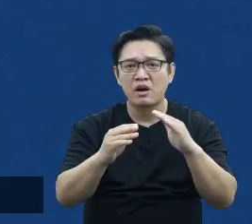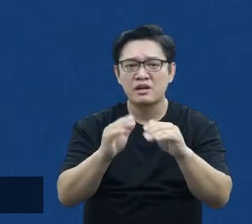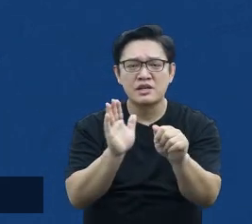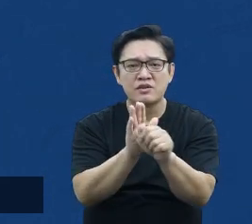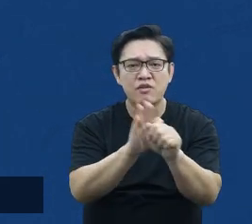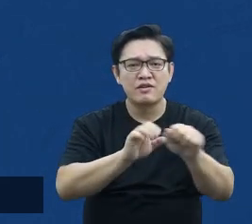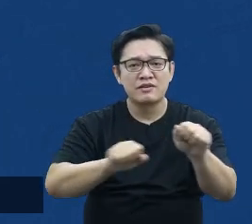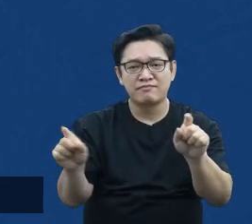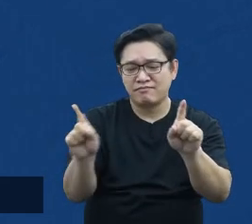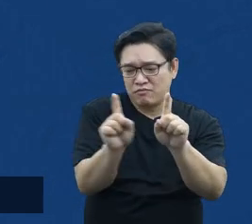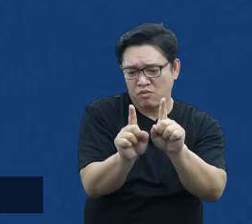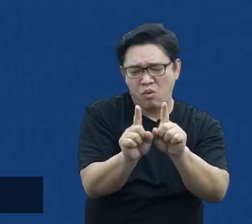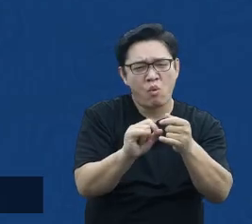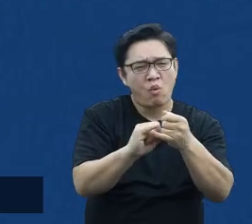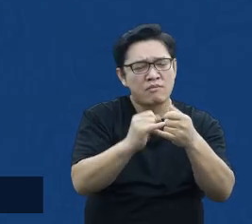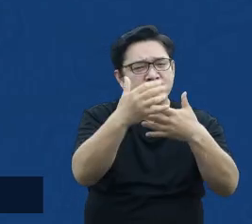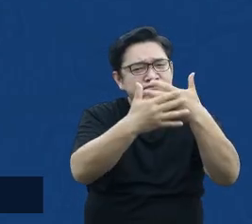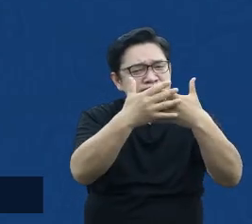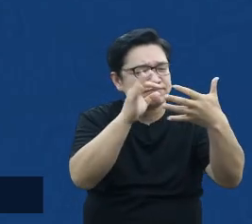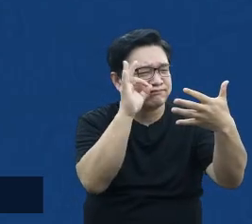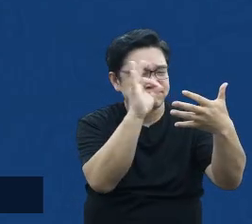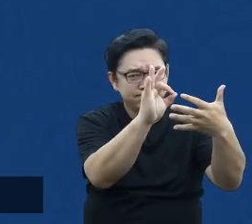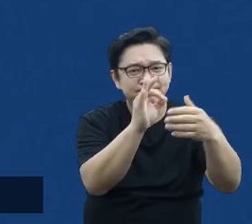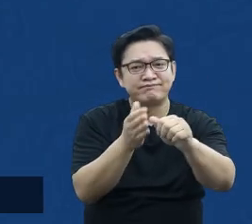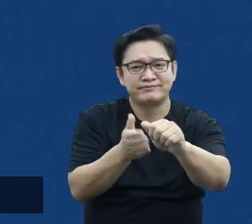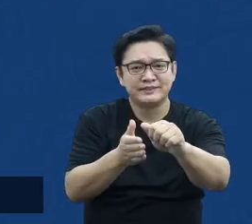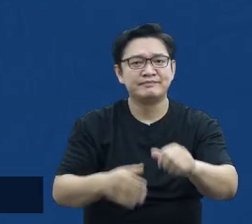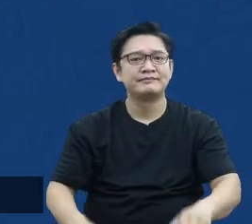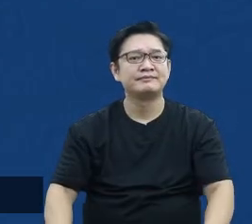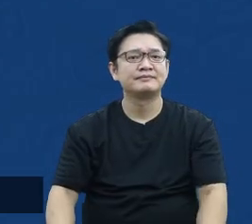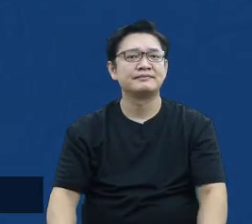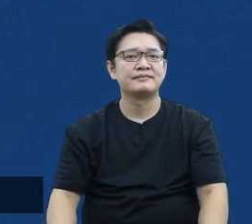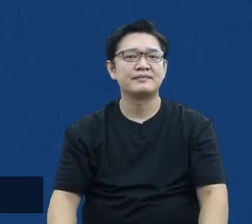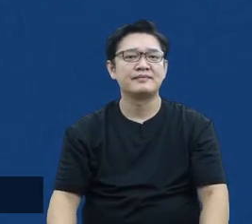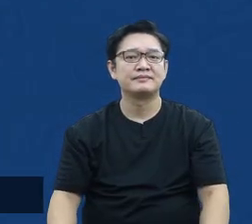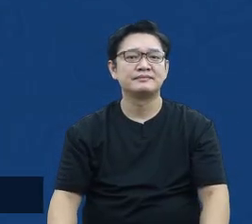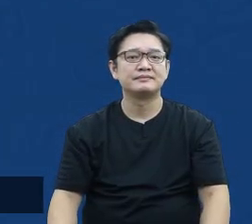또는 활동지원사와 꼭 함께 보시길 바랍니다.